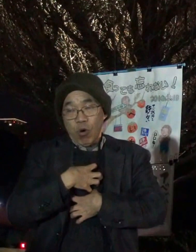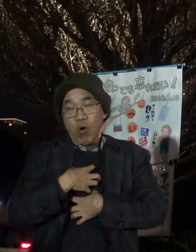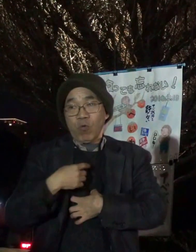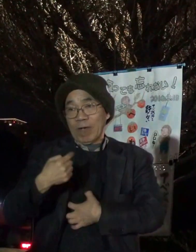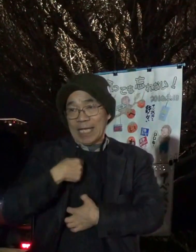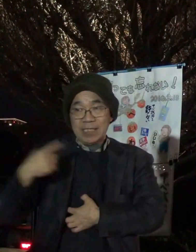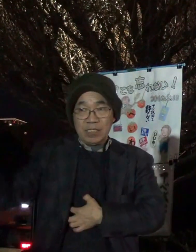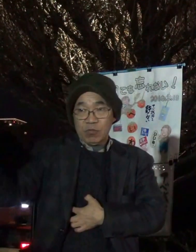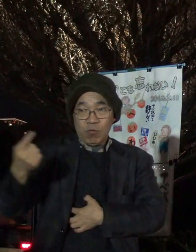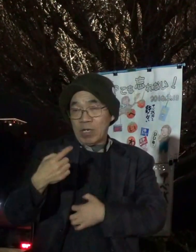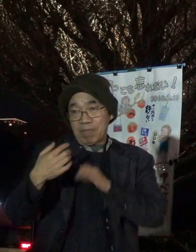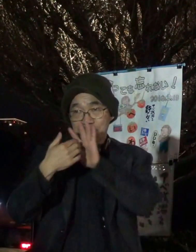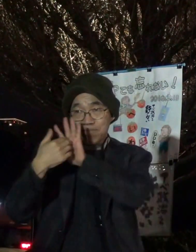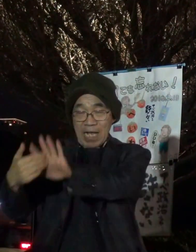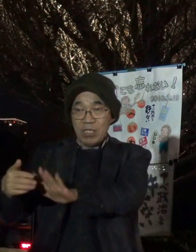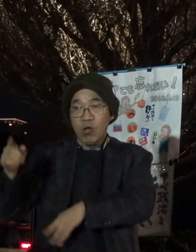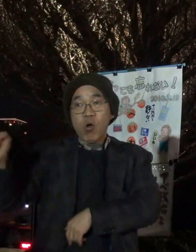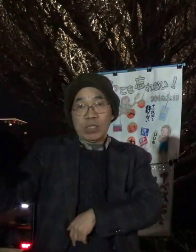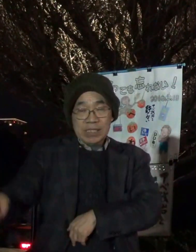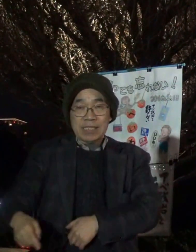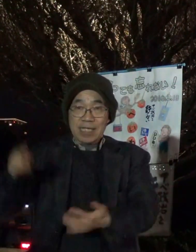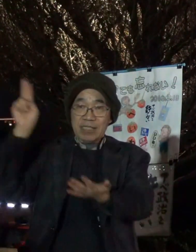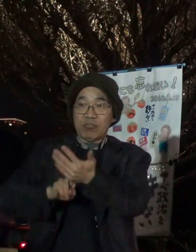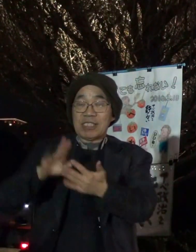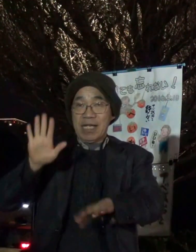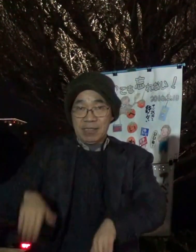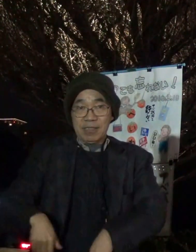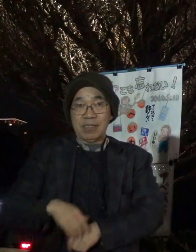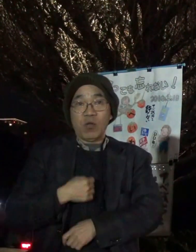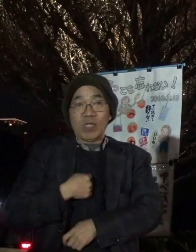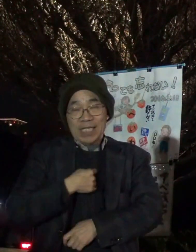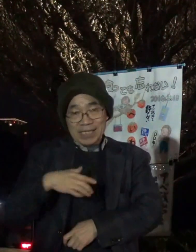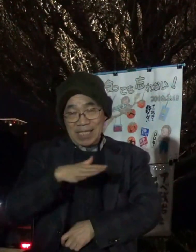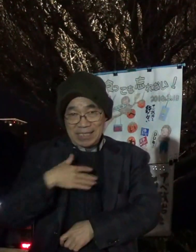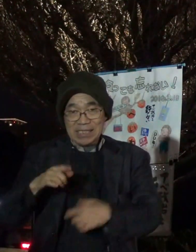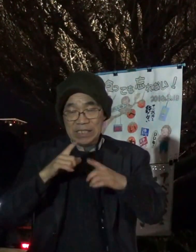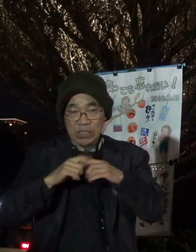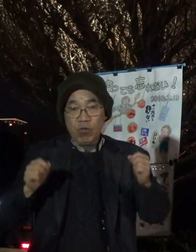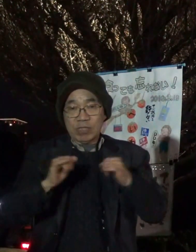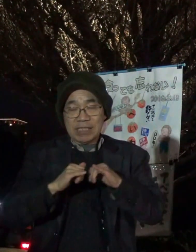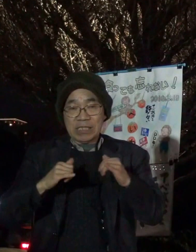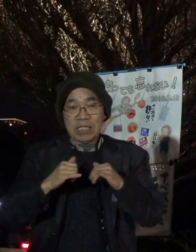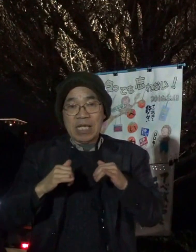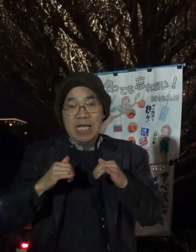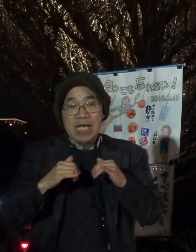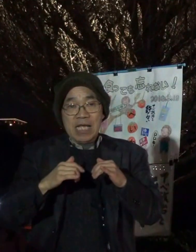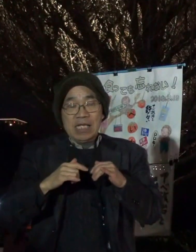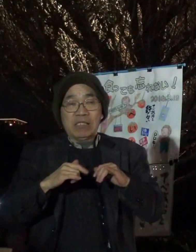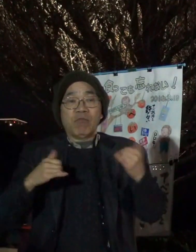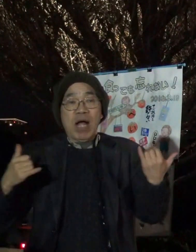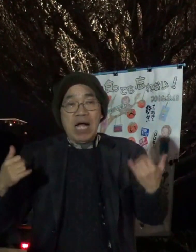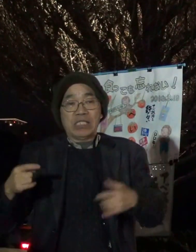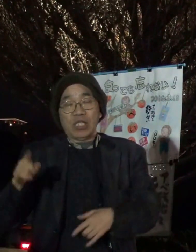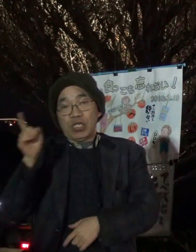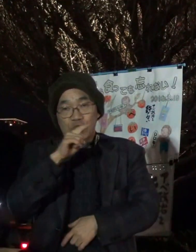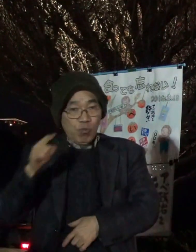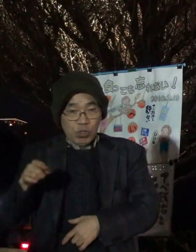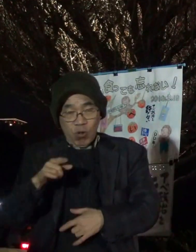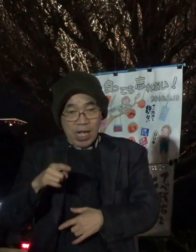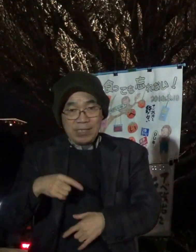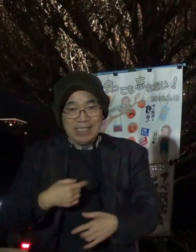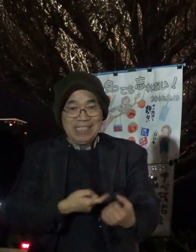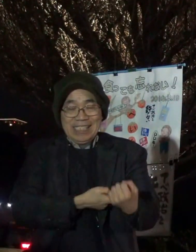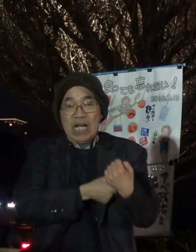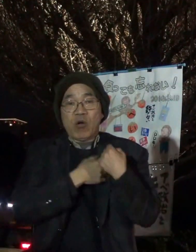ないことを決意しました。私たち日本人は人々こそが最高の力を持つということ